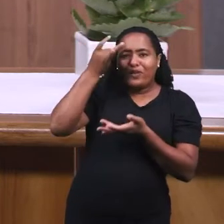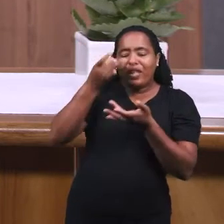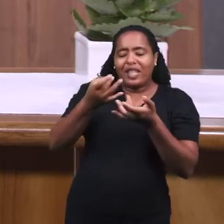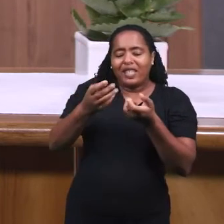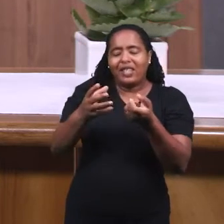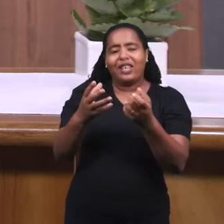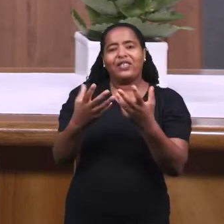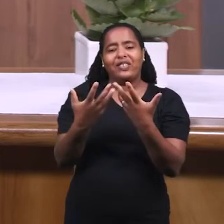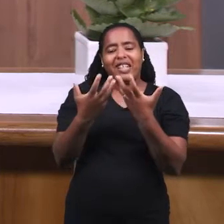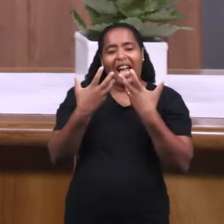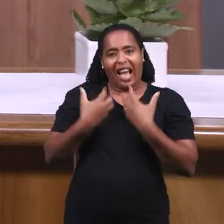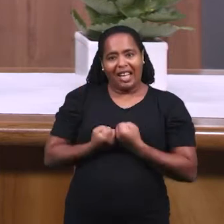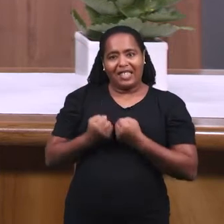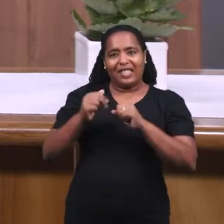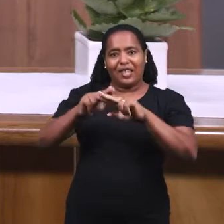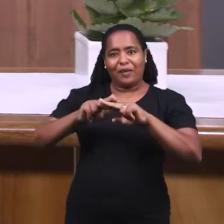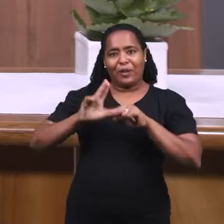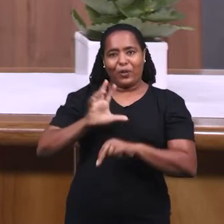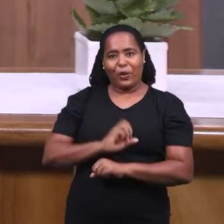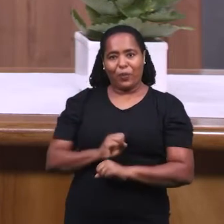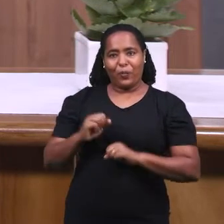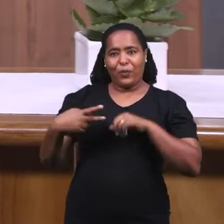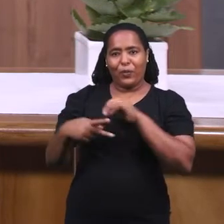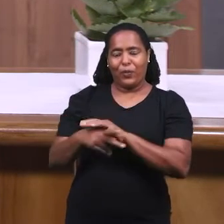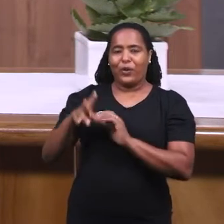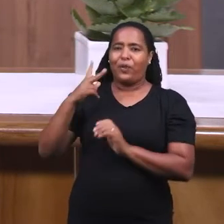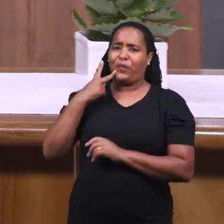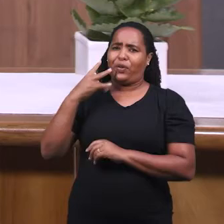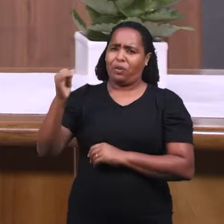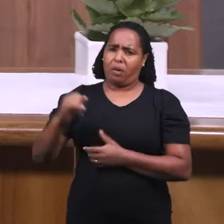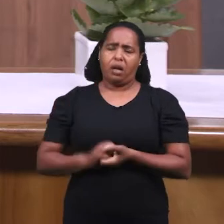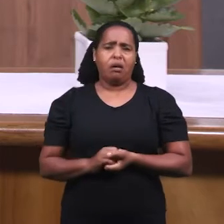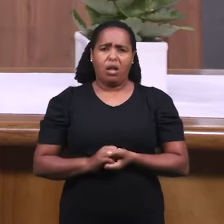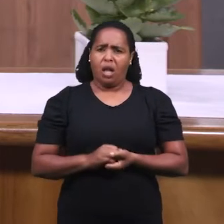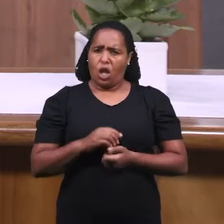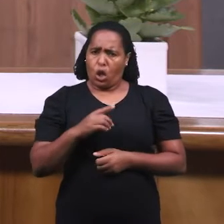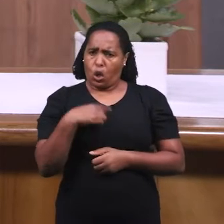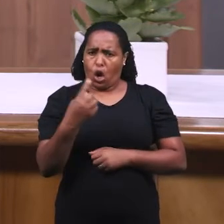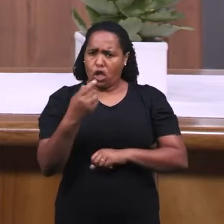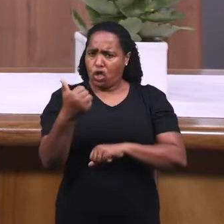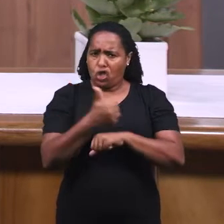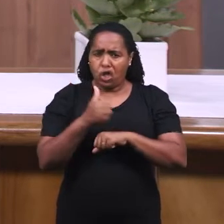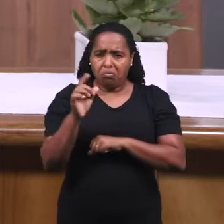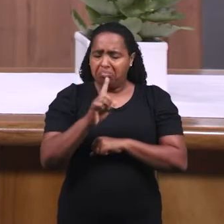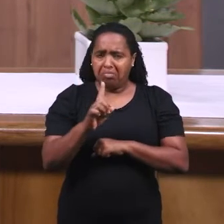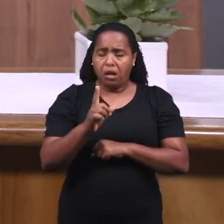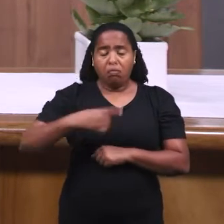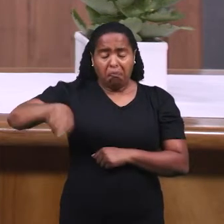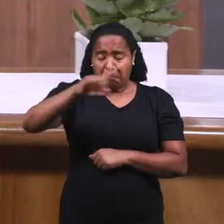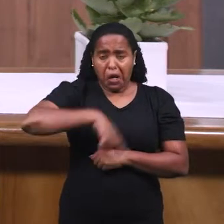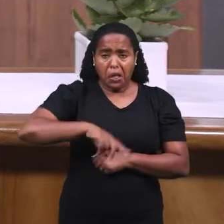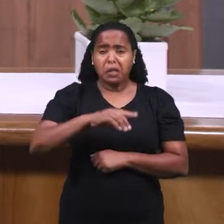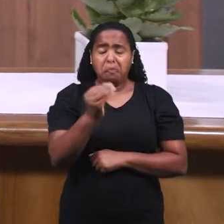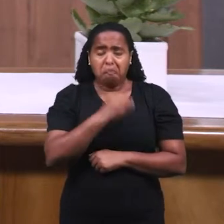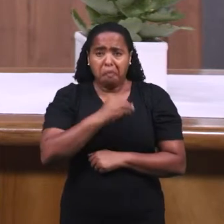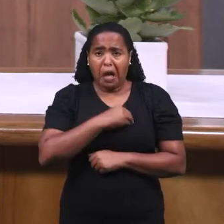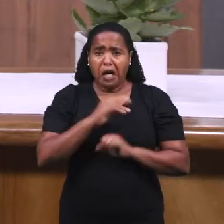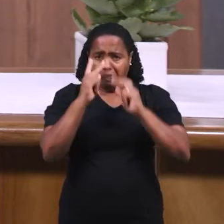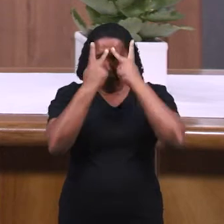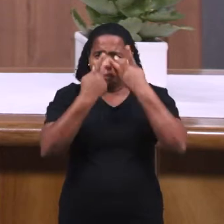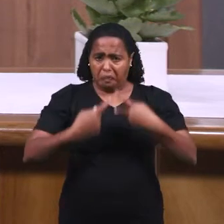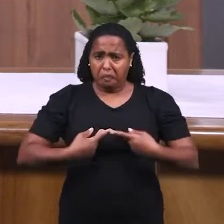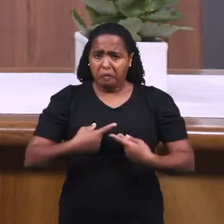Дух Святой, Он принимает нас из-за любви к Отцу. Мы недостойны этой любви. Мы человеки, мы